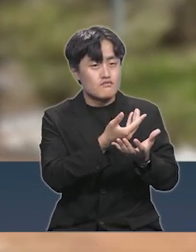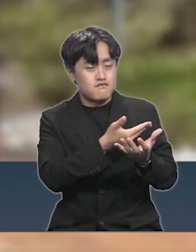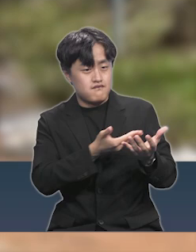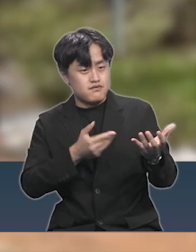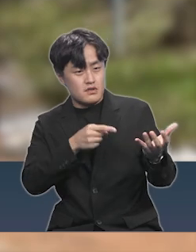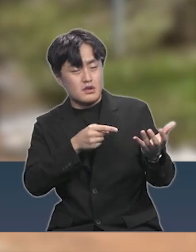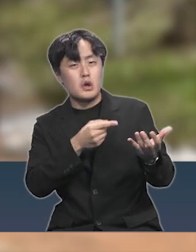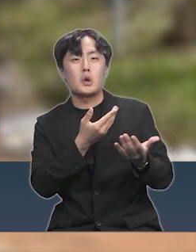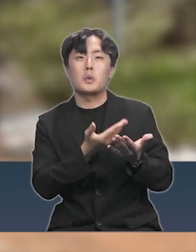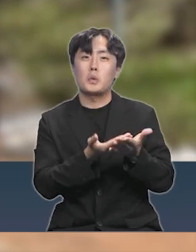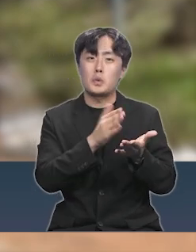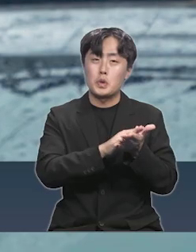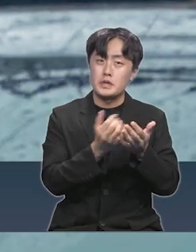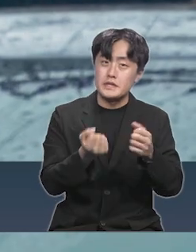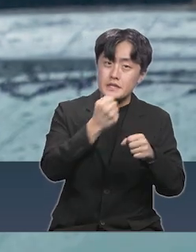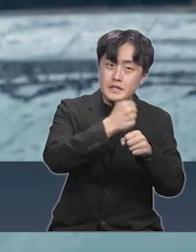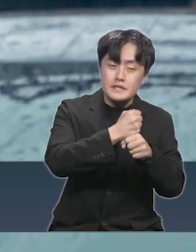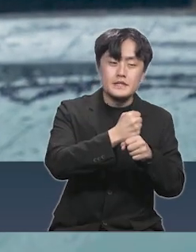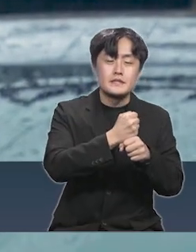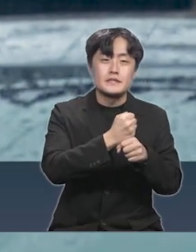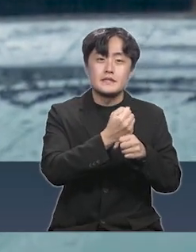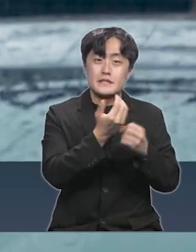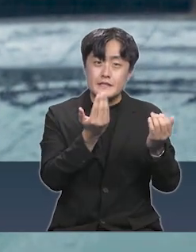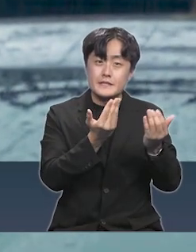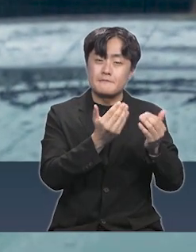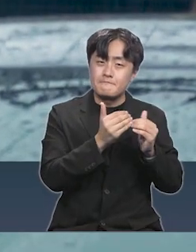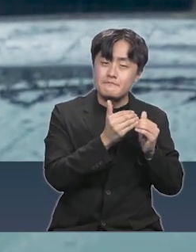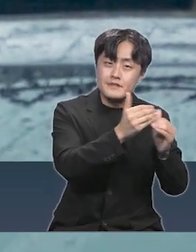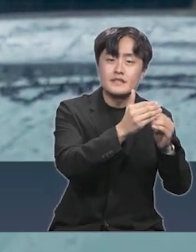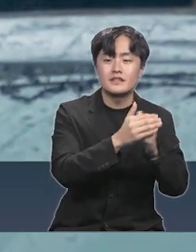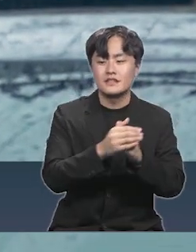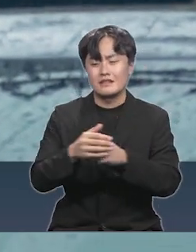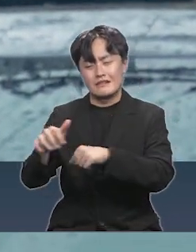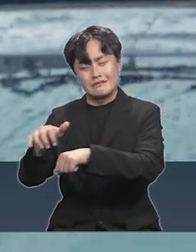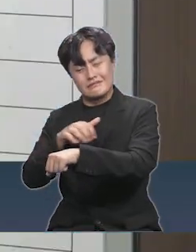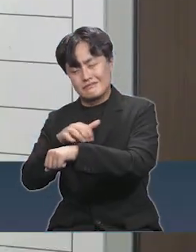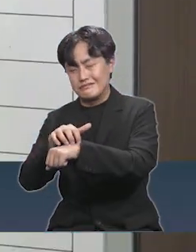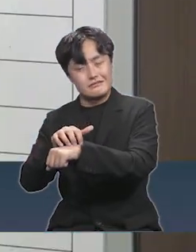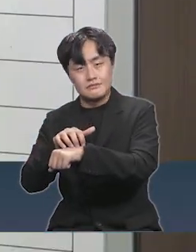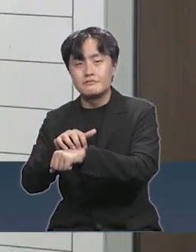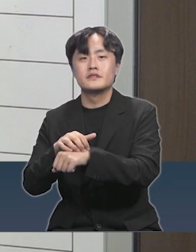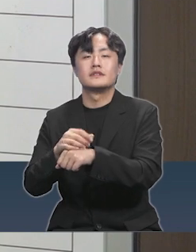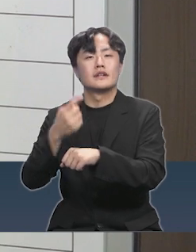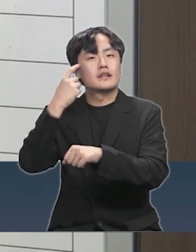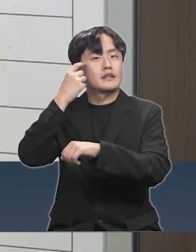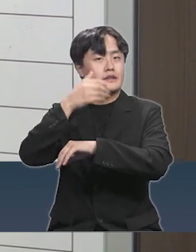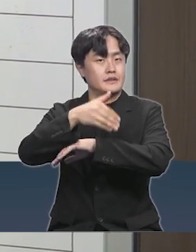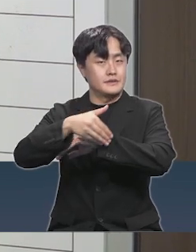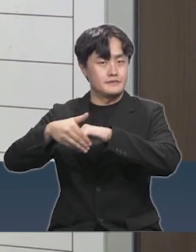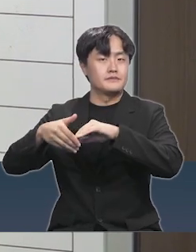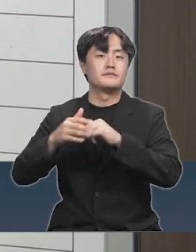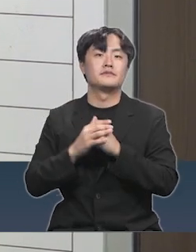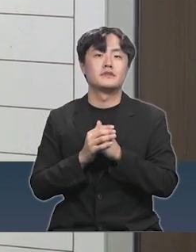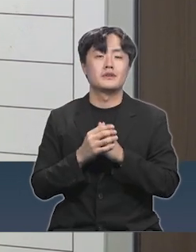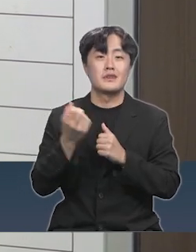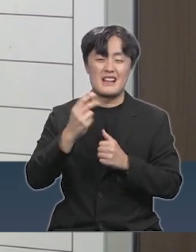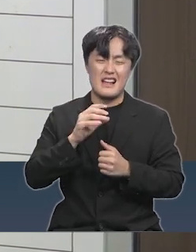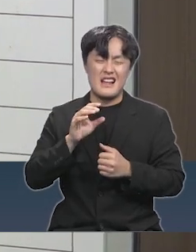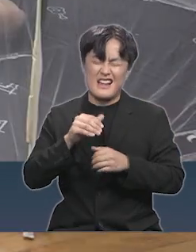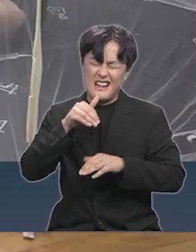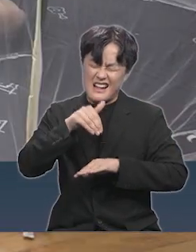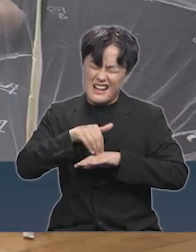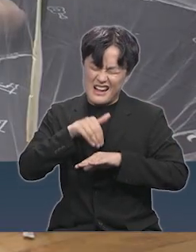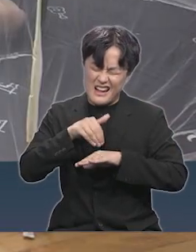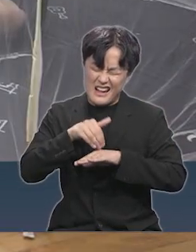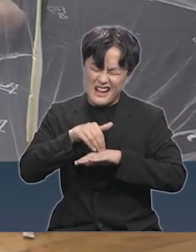작업도 지속적으로 추진해 구민들의 생활에 불편함이 없도록 한다는 계획입니다 한편 군은 극한 강우